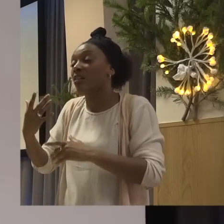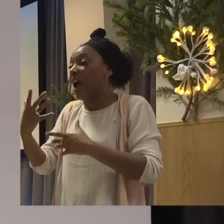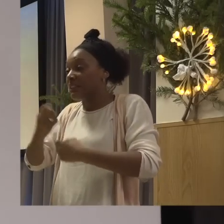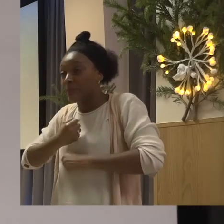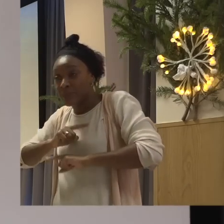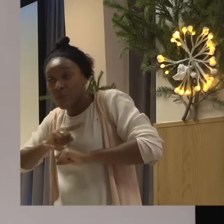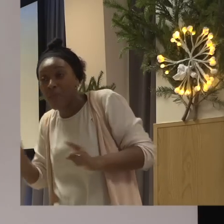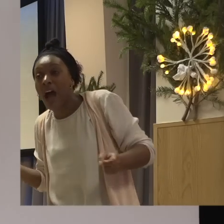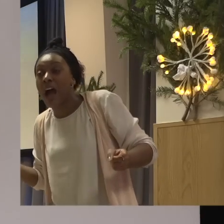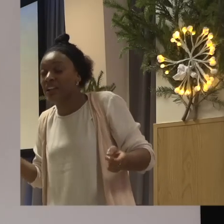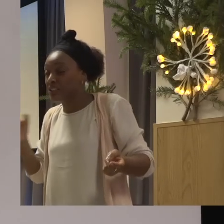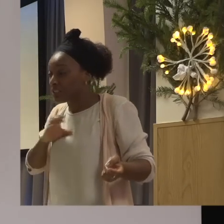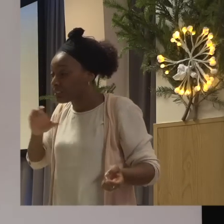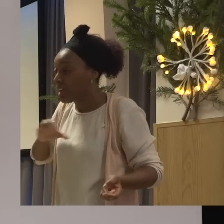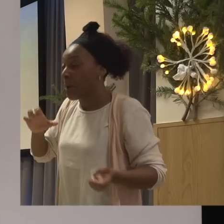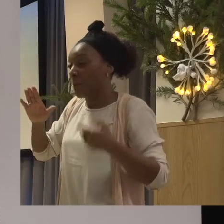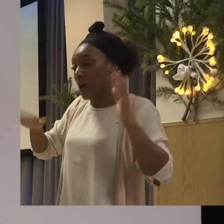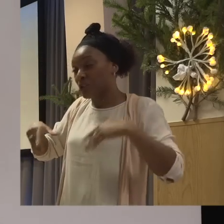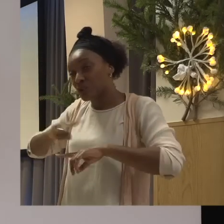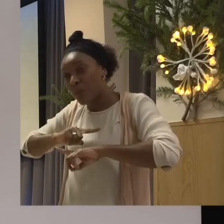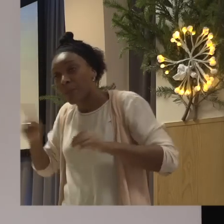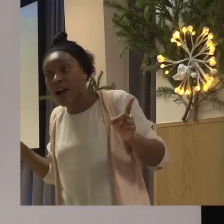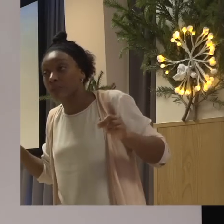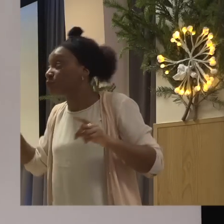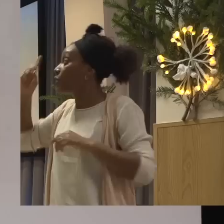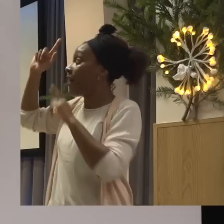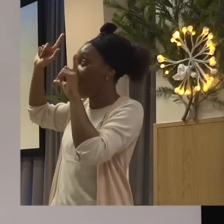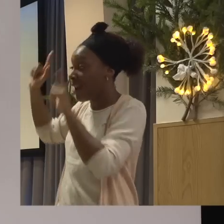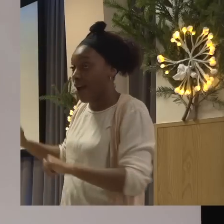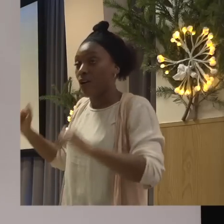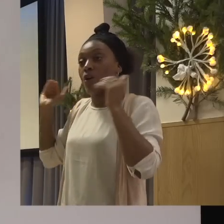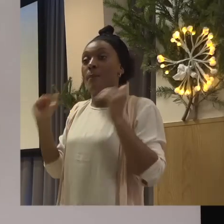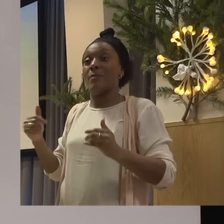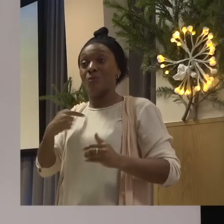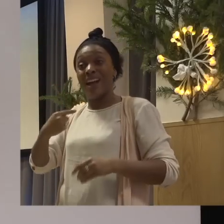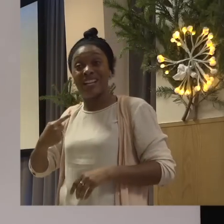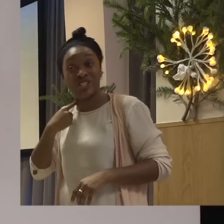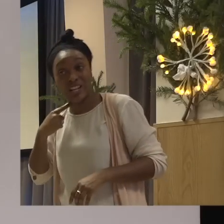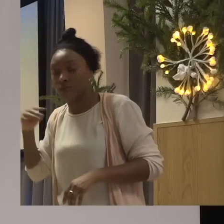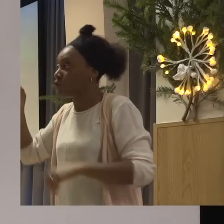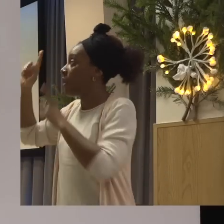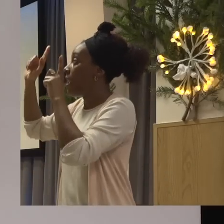mais ça ne marche pas. Même Dieu est le Dieu de mes échecs.